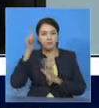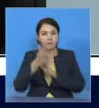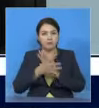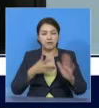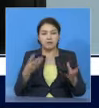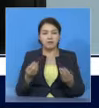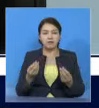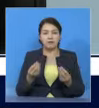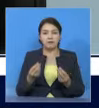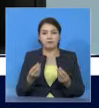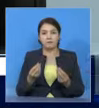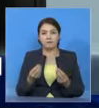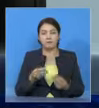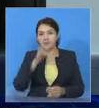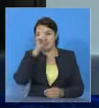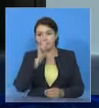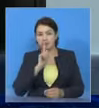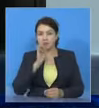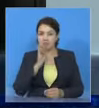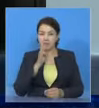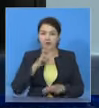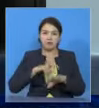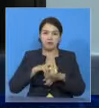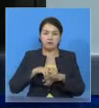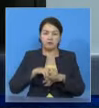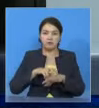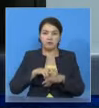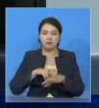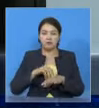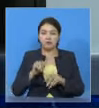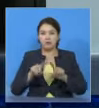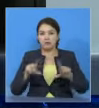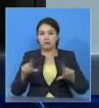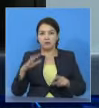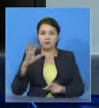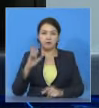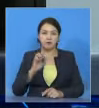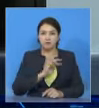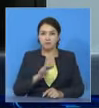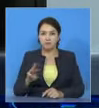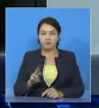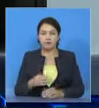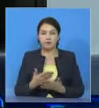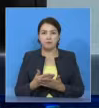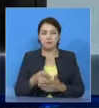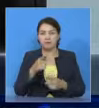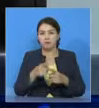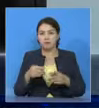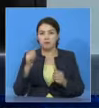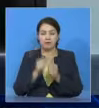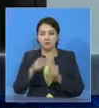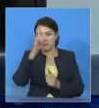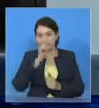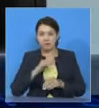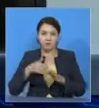идет речь, в месяц у нас доплата врачам, именно задействованным в стационарах, порядка 500 миллионов тенге. Полмиллиарда тенге ежемесячно уходит